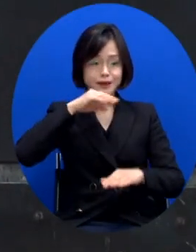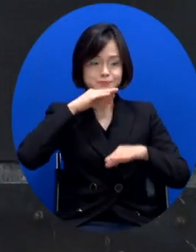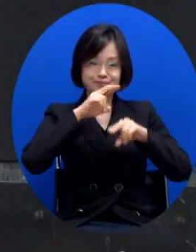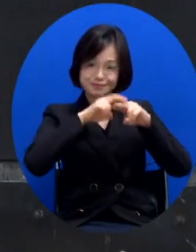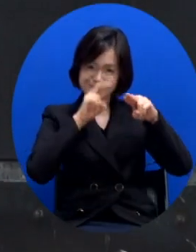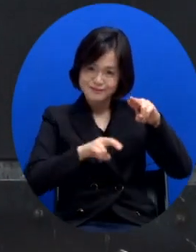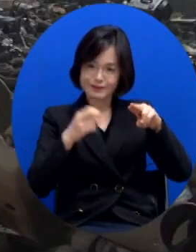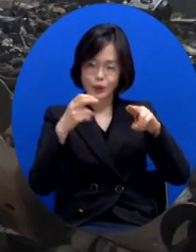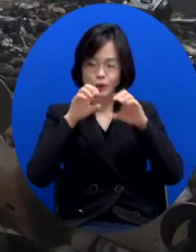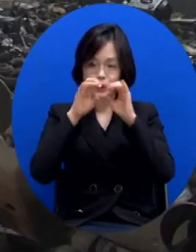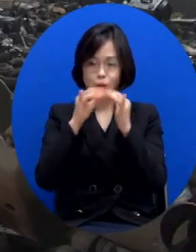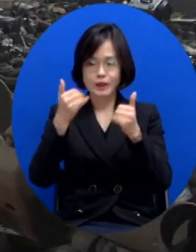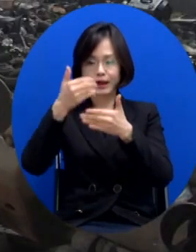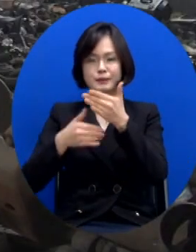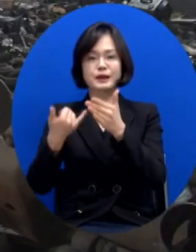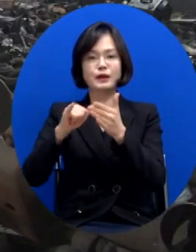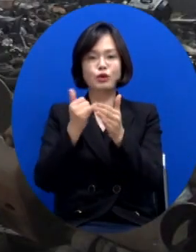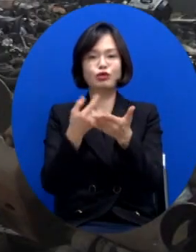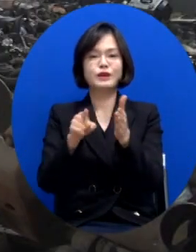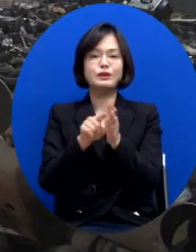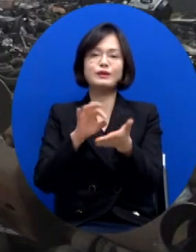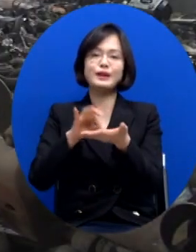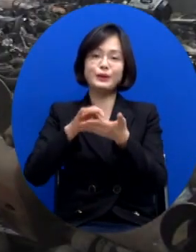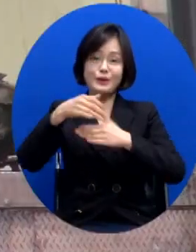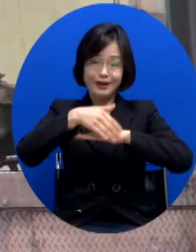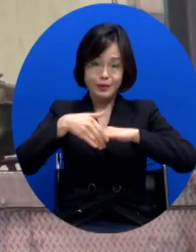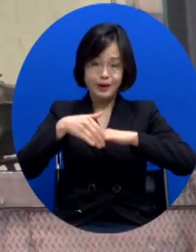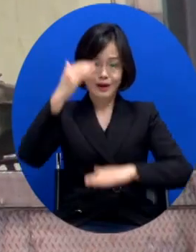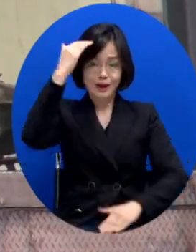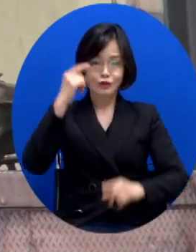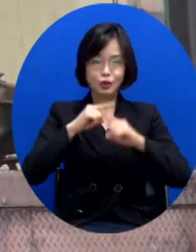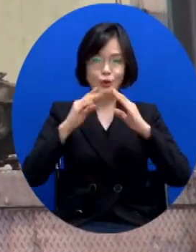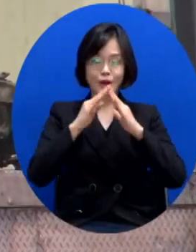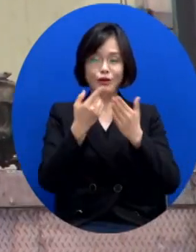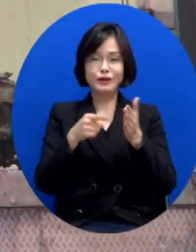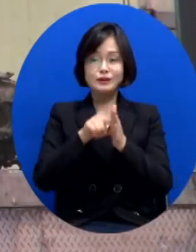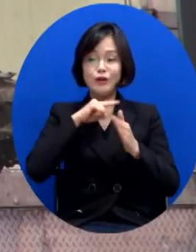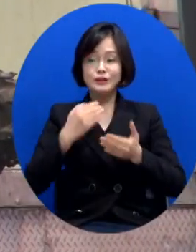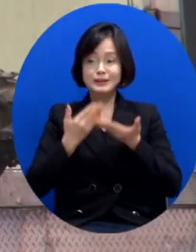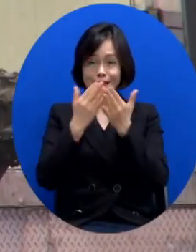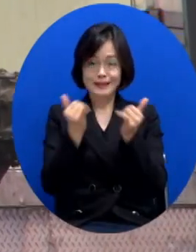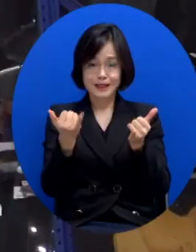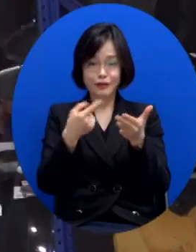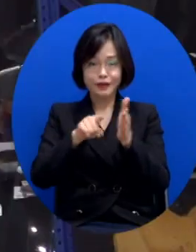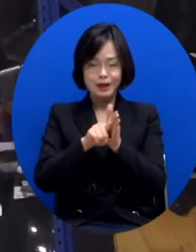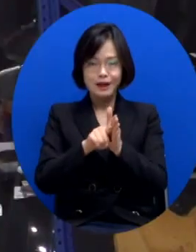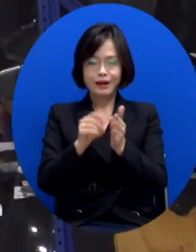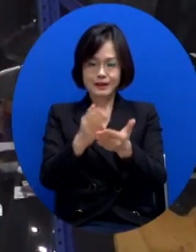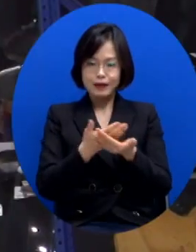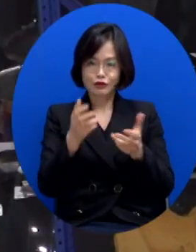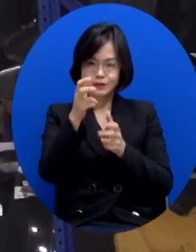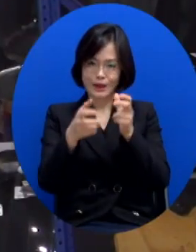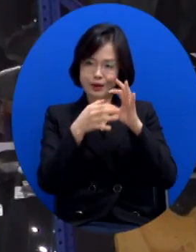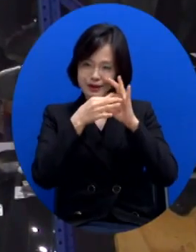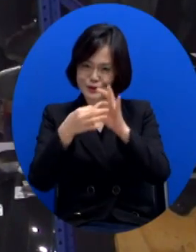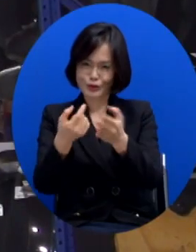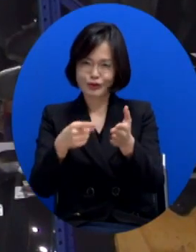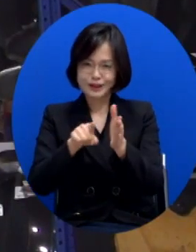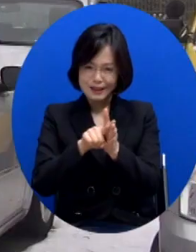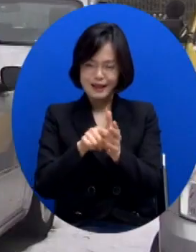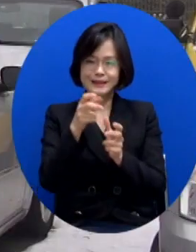사용할 예정이며 한국교회를 위해 헌신한 이들을 돕기 위한 나눔 사역이 계속될 수 있도록 지속적인 사업도 전개할